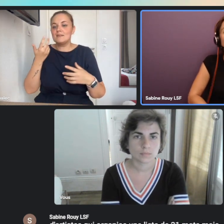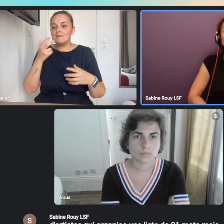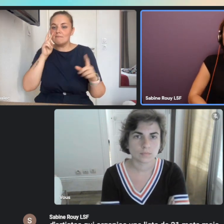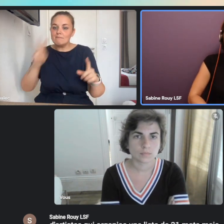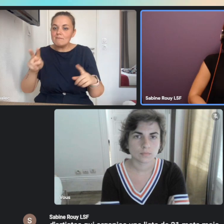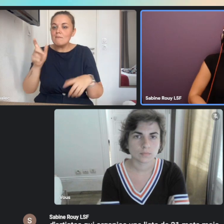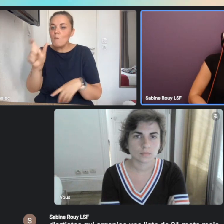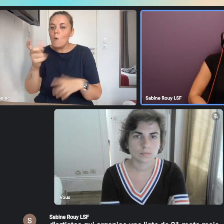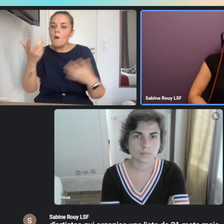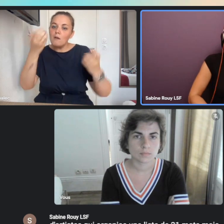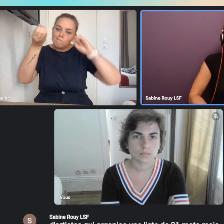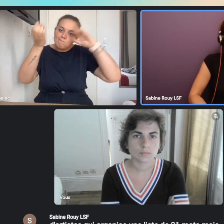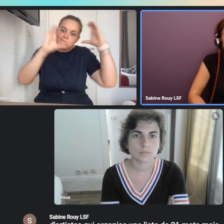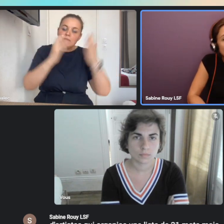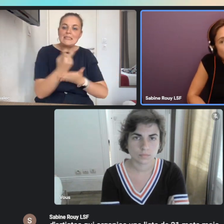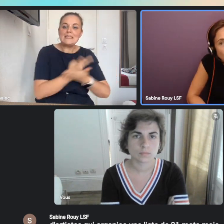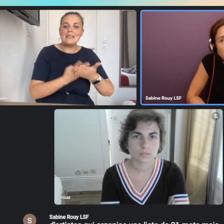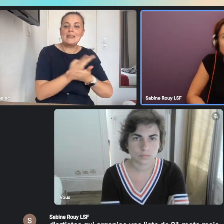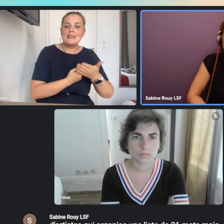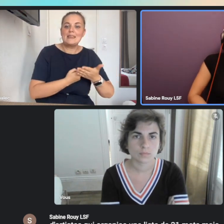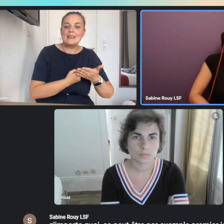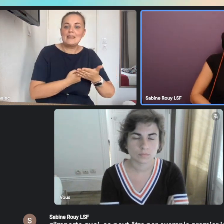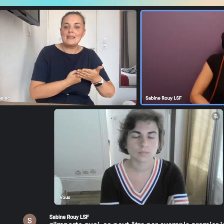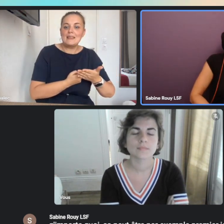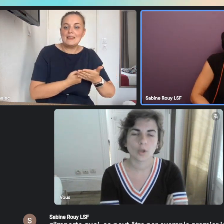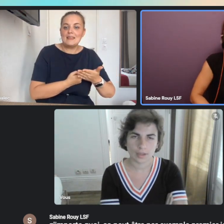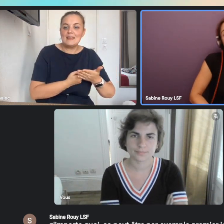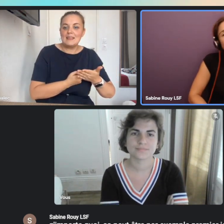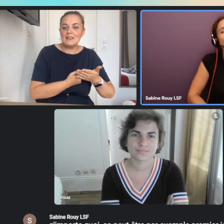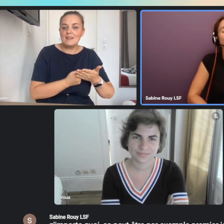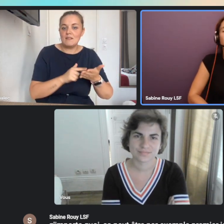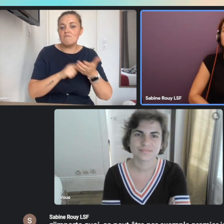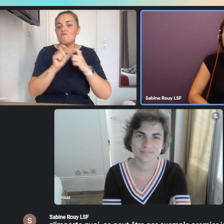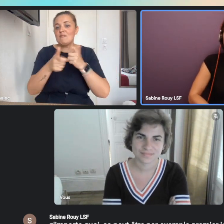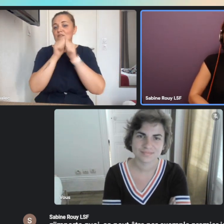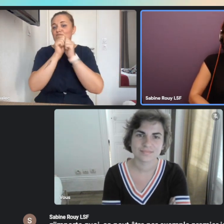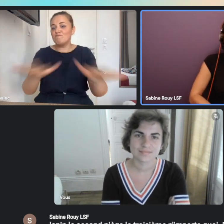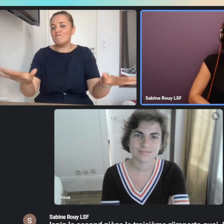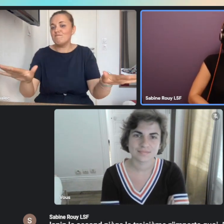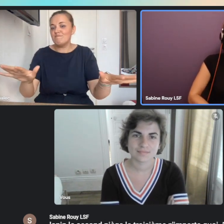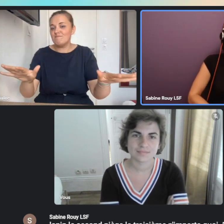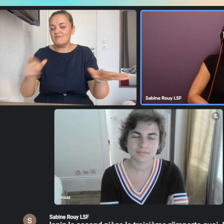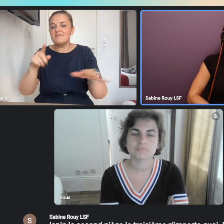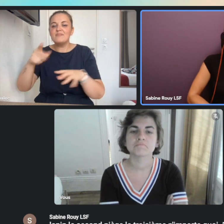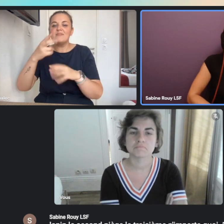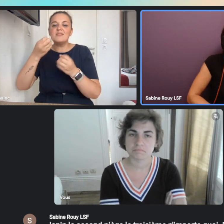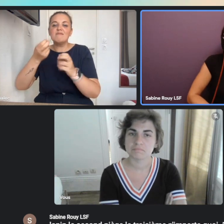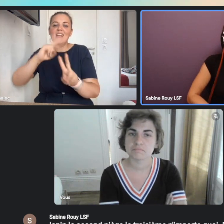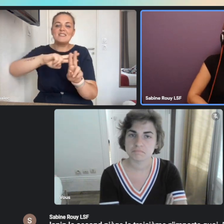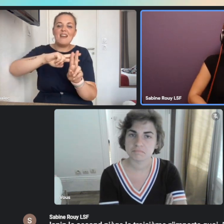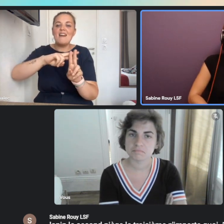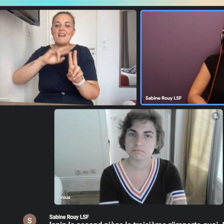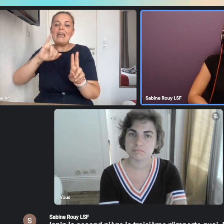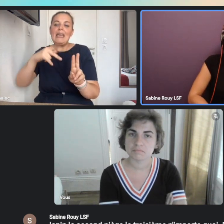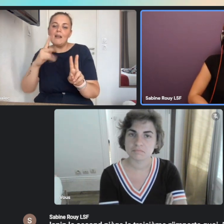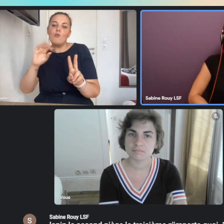chacun justement, quand on voit les mots, on essaye en tant qu'artiste de faire un dessin en lien, avec ça et de le